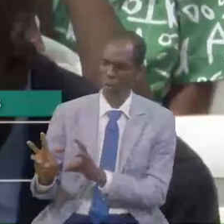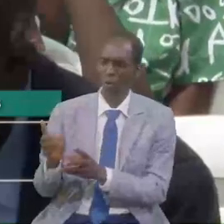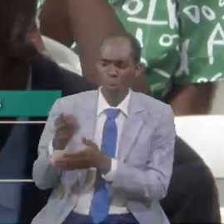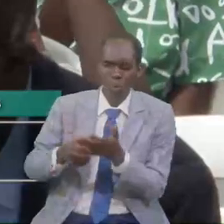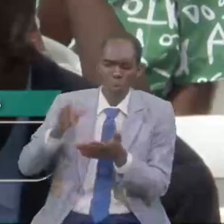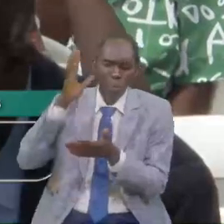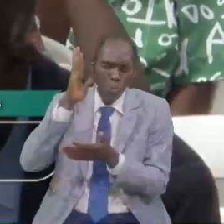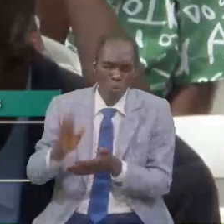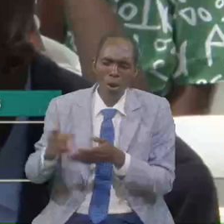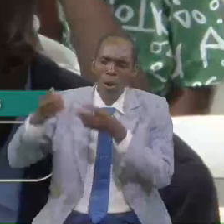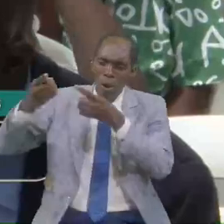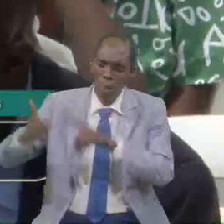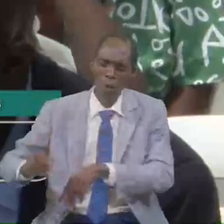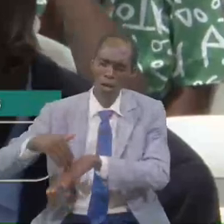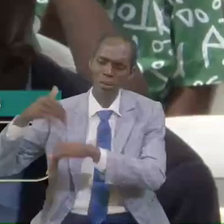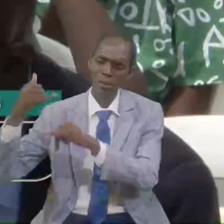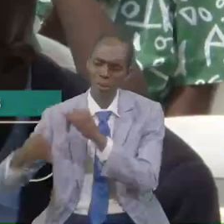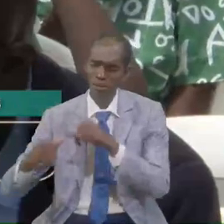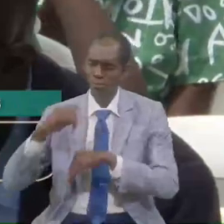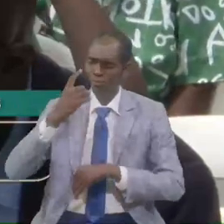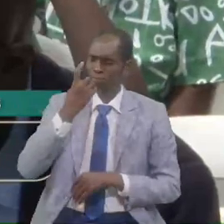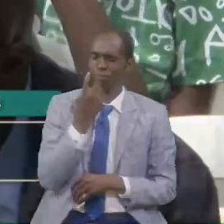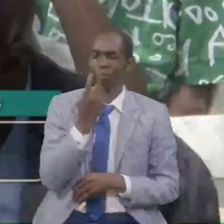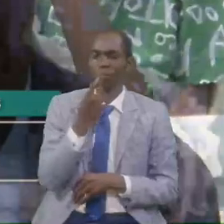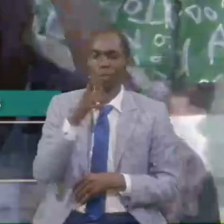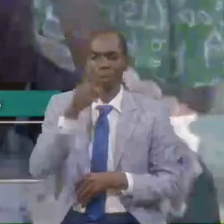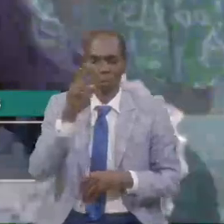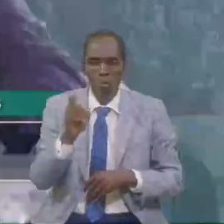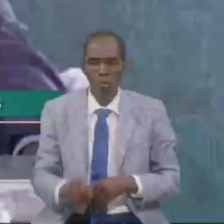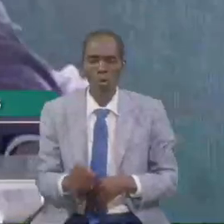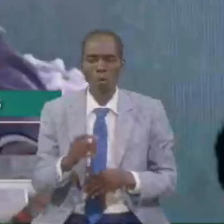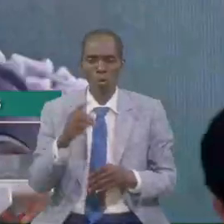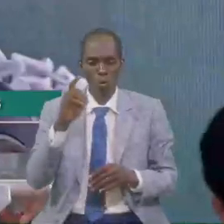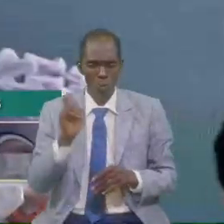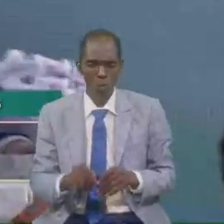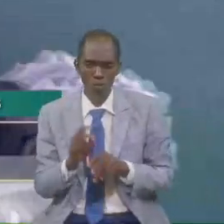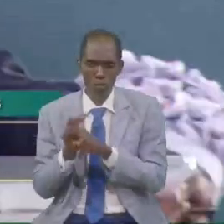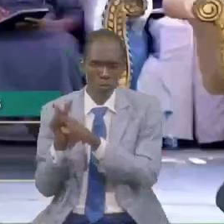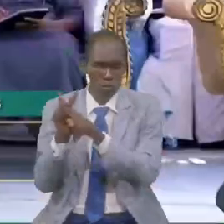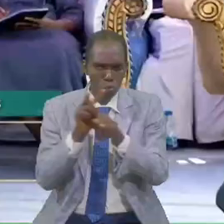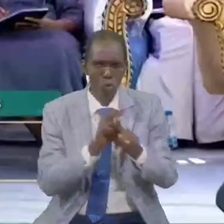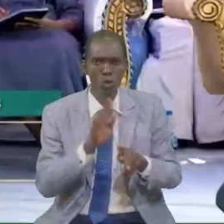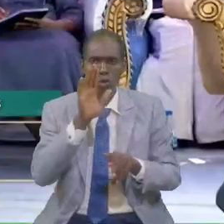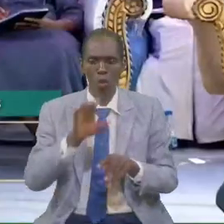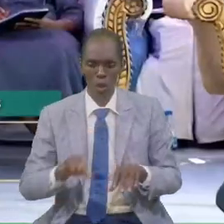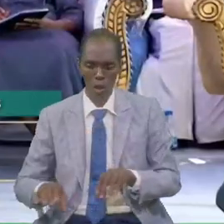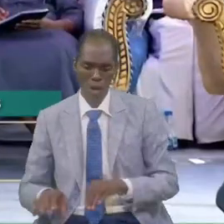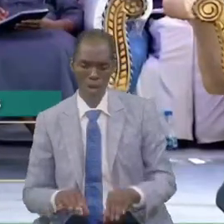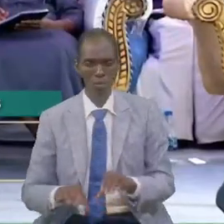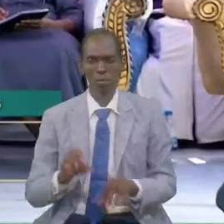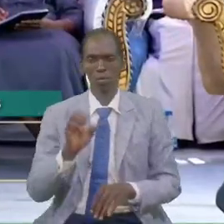quel sera le résultat? Veillez sur vos actes et vos